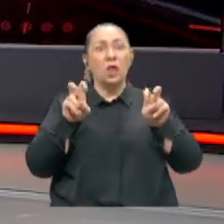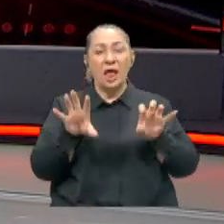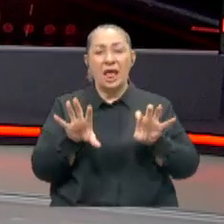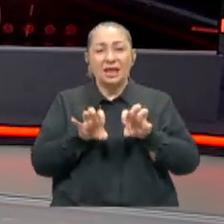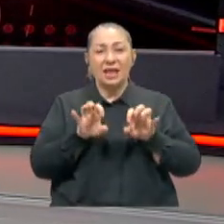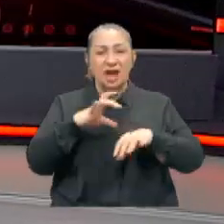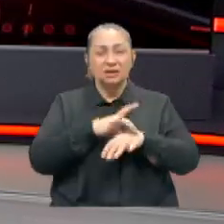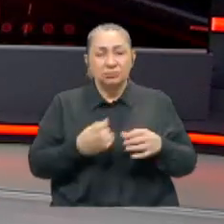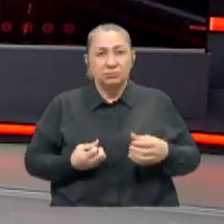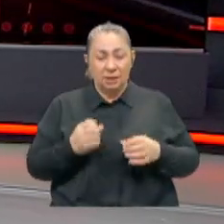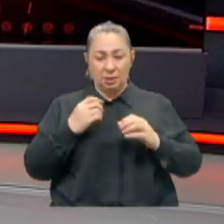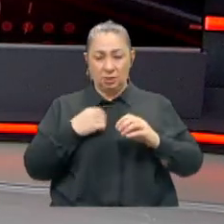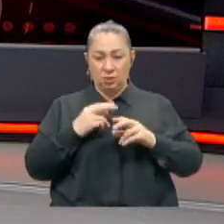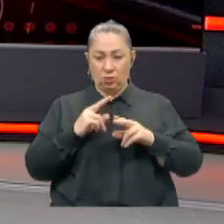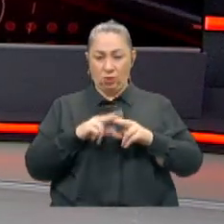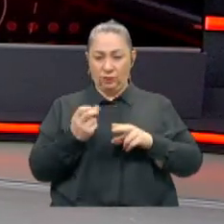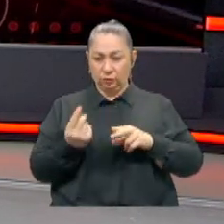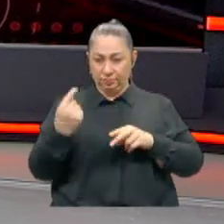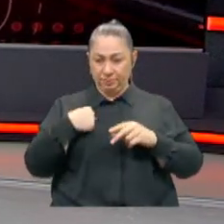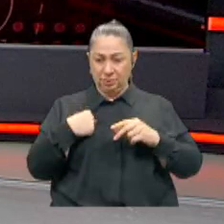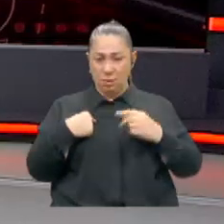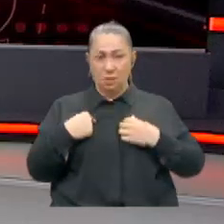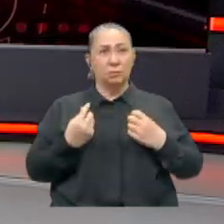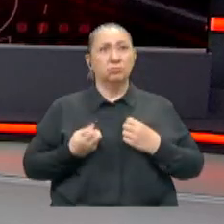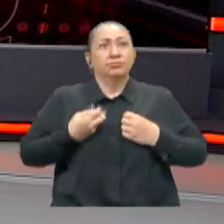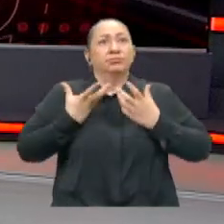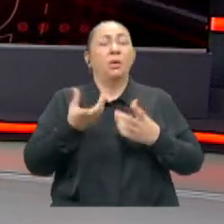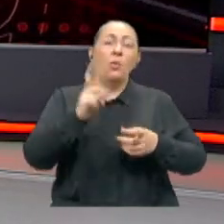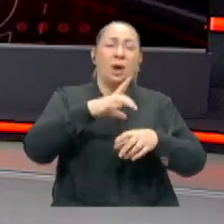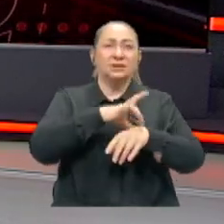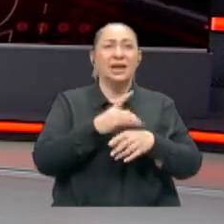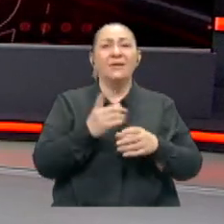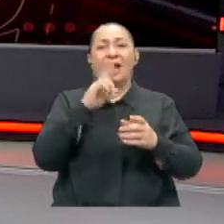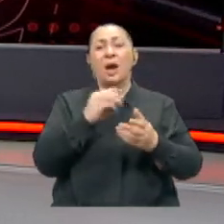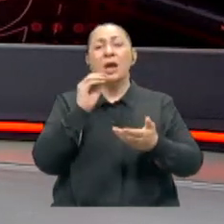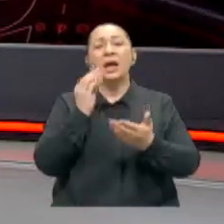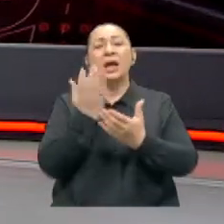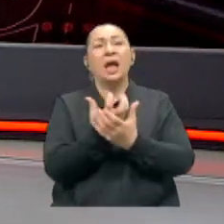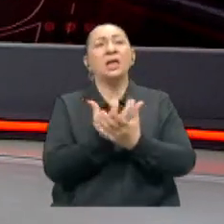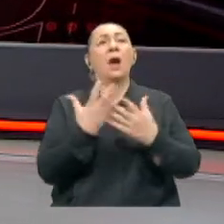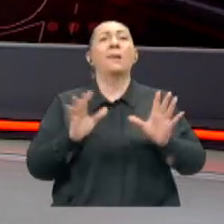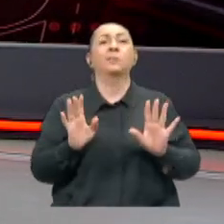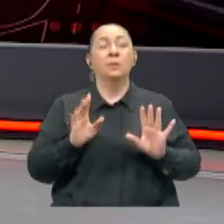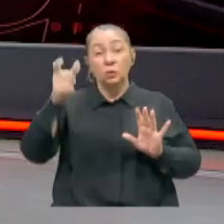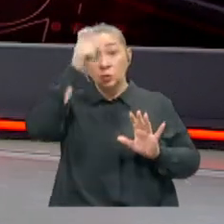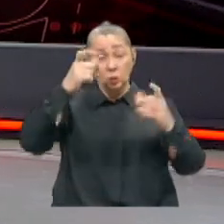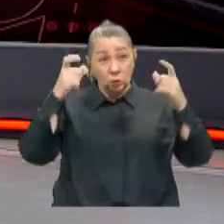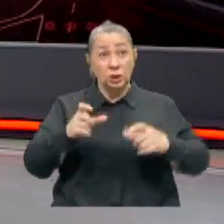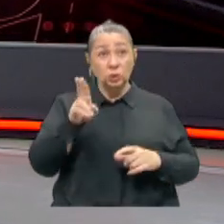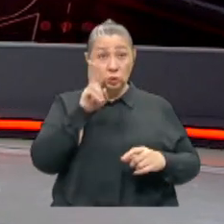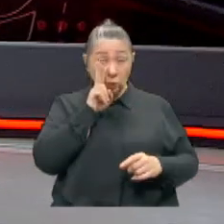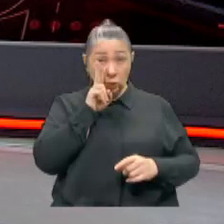etkilediği rahatsızlıklarla can kaybı böyle bir şey Bir de işte yansıtılmaya falan filan Türkiye'de